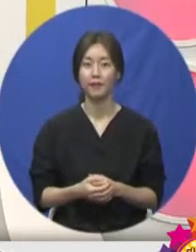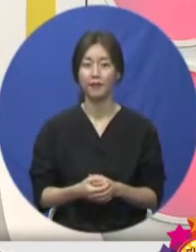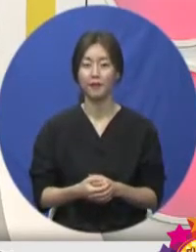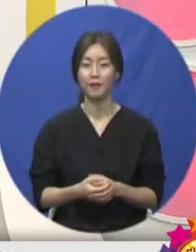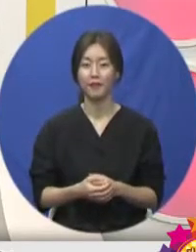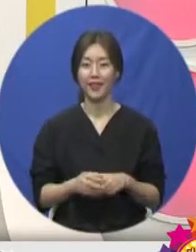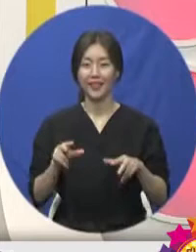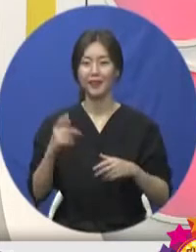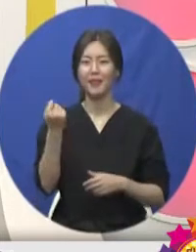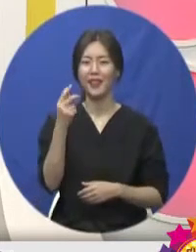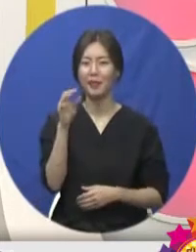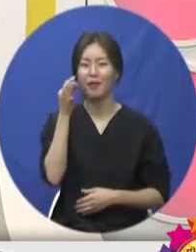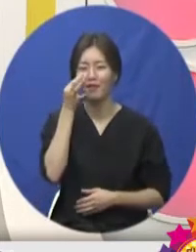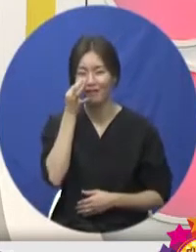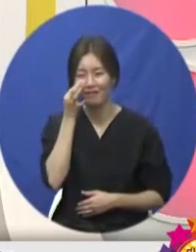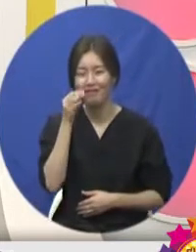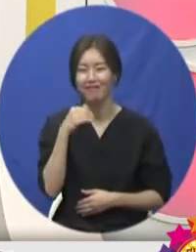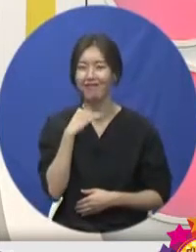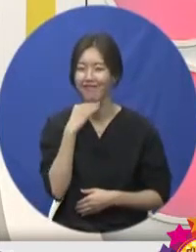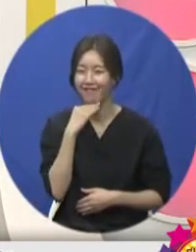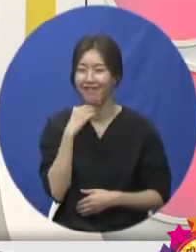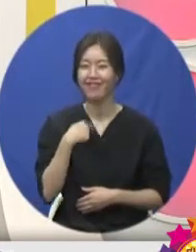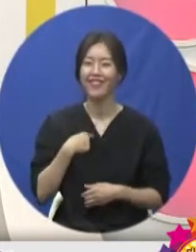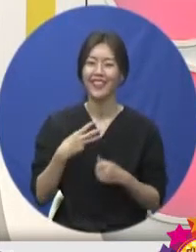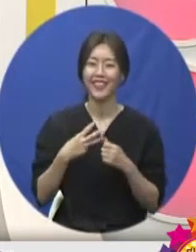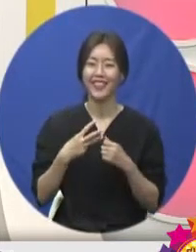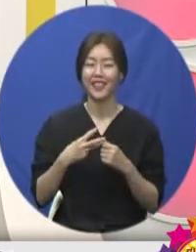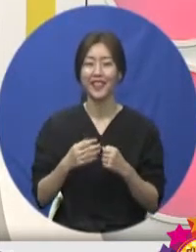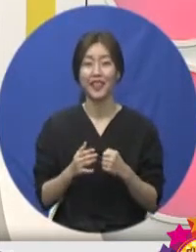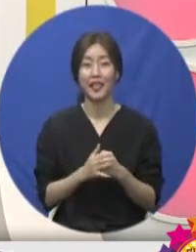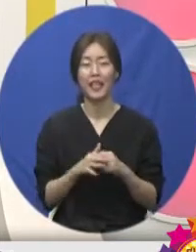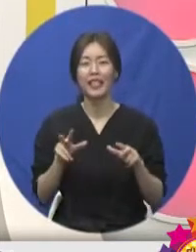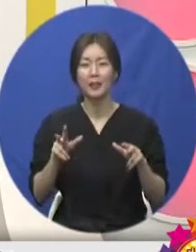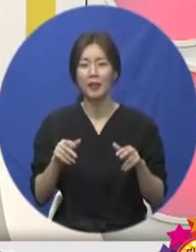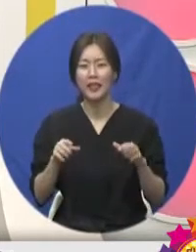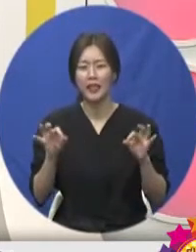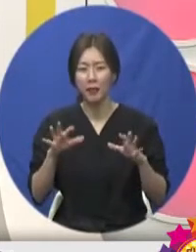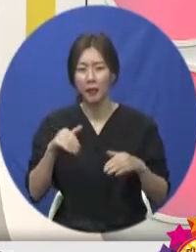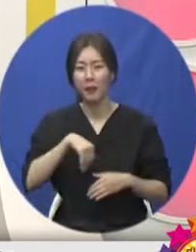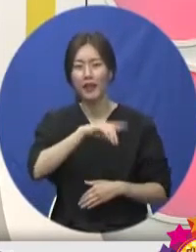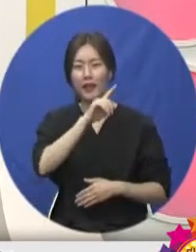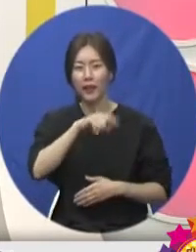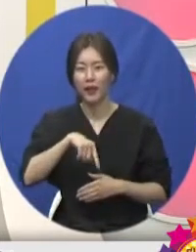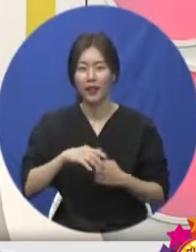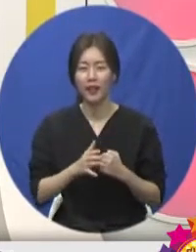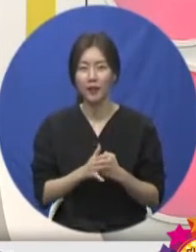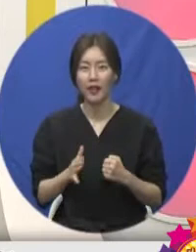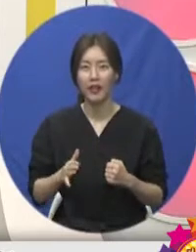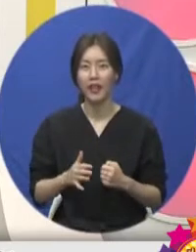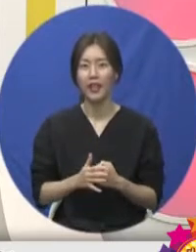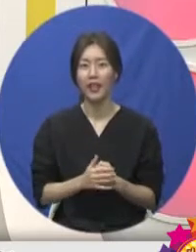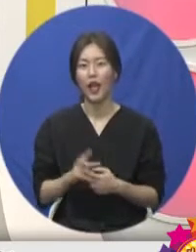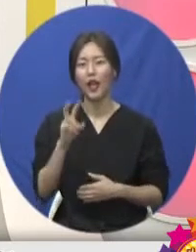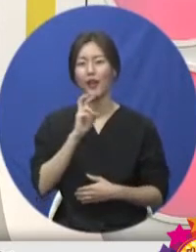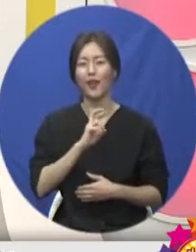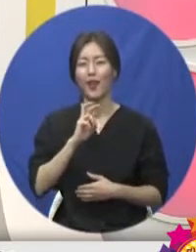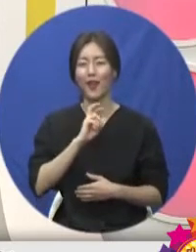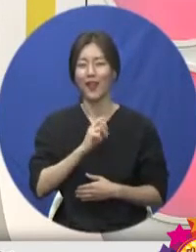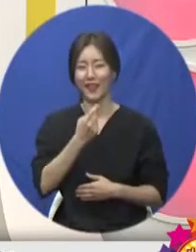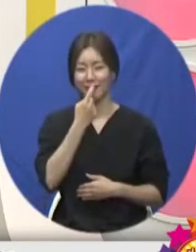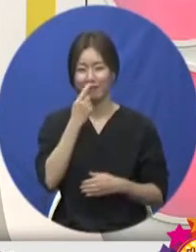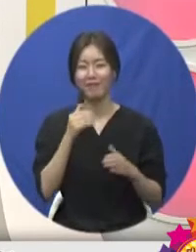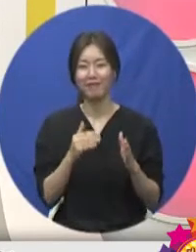보고 계시면서 기다리셨나 봐요. 예. 나 3번인데 예. 어떡하지? 지금 나갔다 와갖고 아. 노래교실 갔다